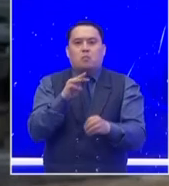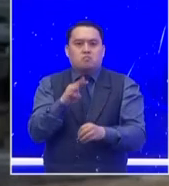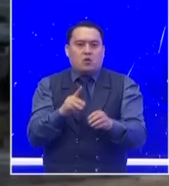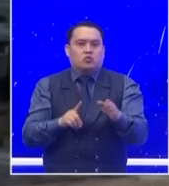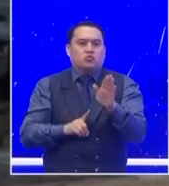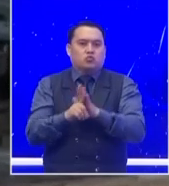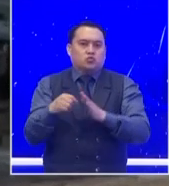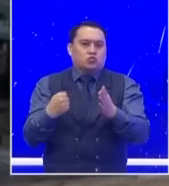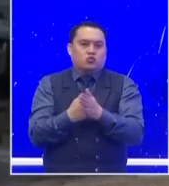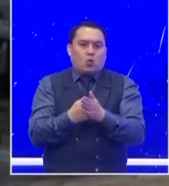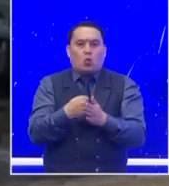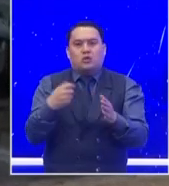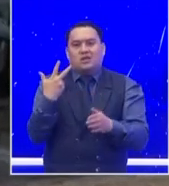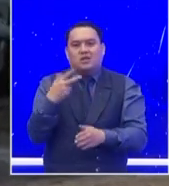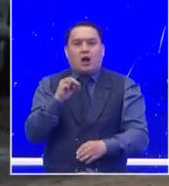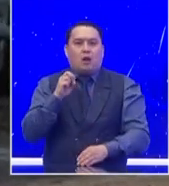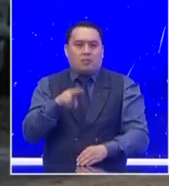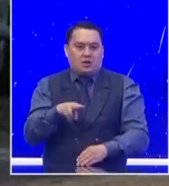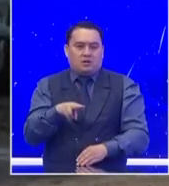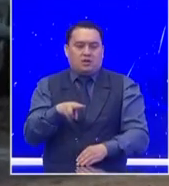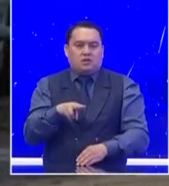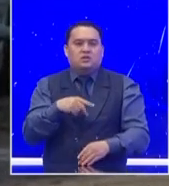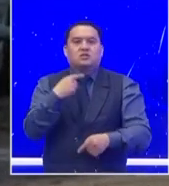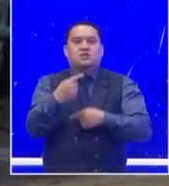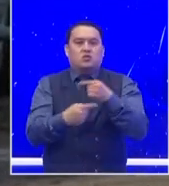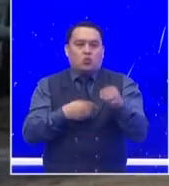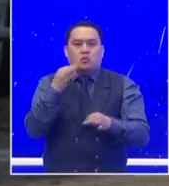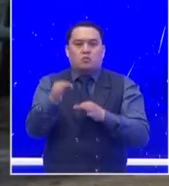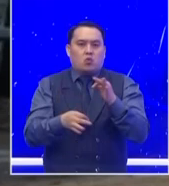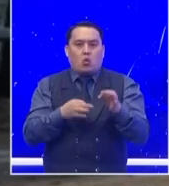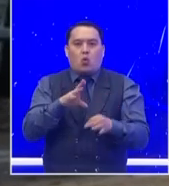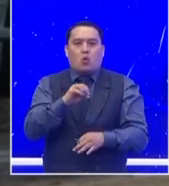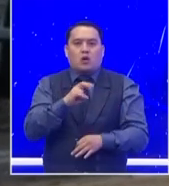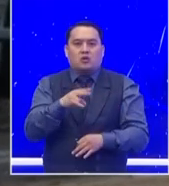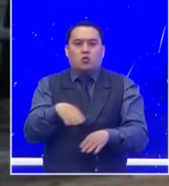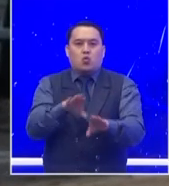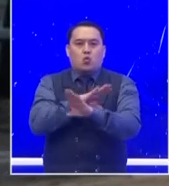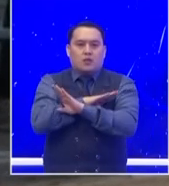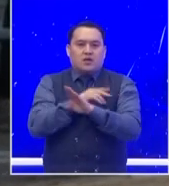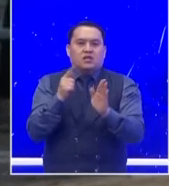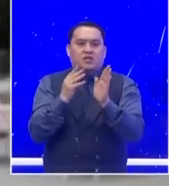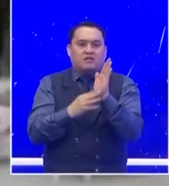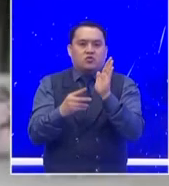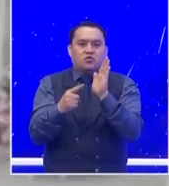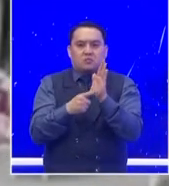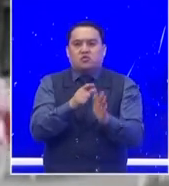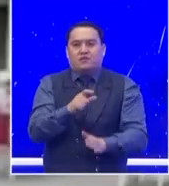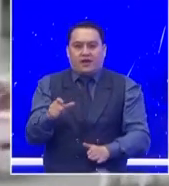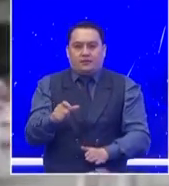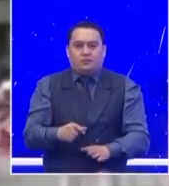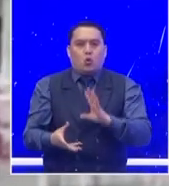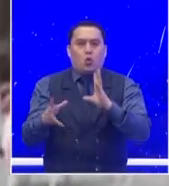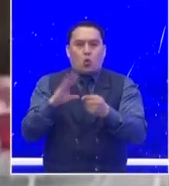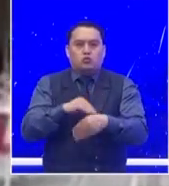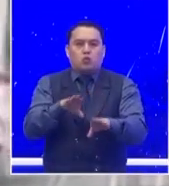будут действовать как минимум до 3 апреля. Только за последние сутки от коронавируса в Италии скончались 97 человек. Общее